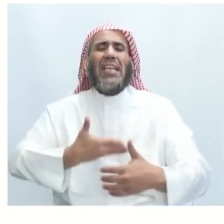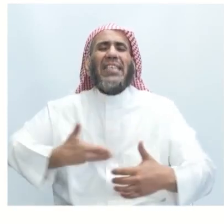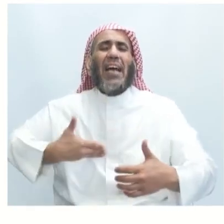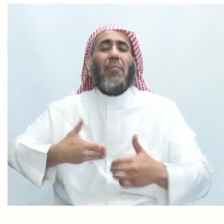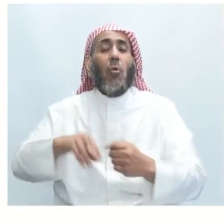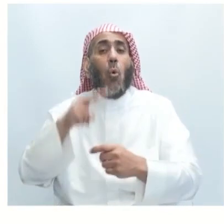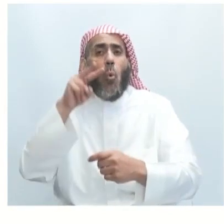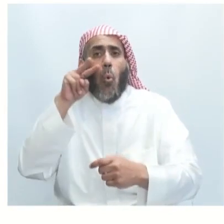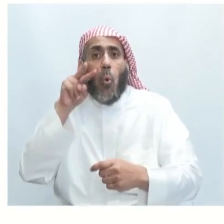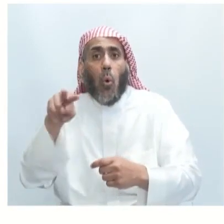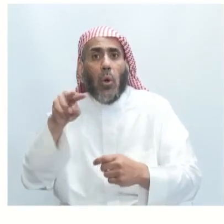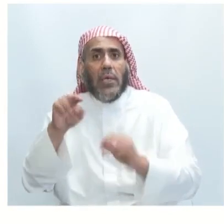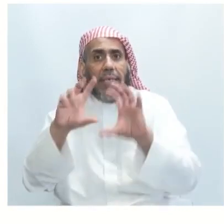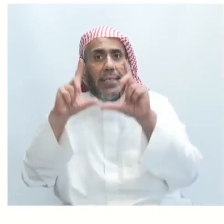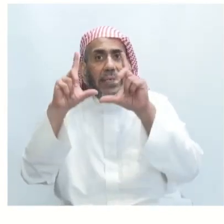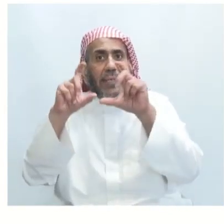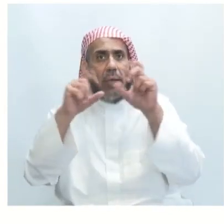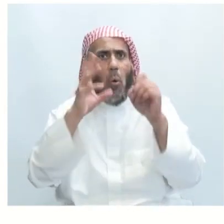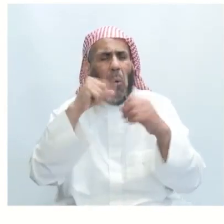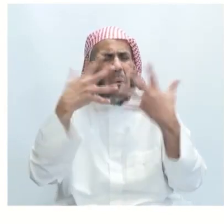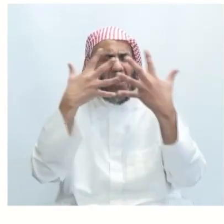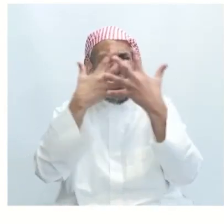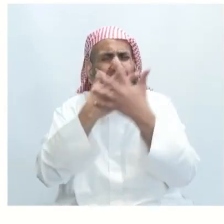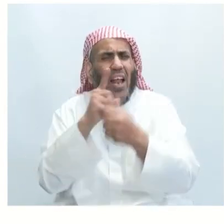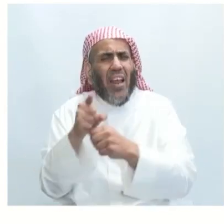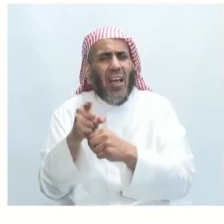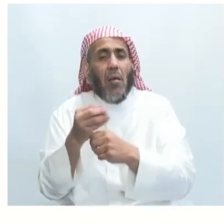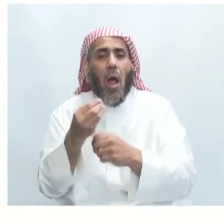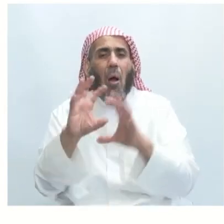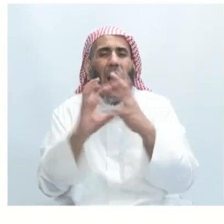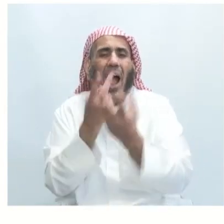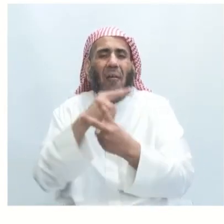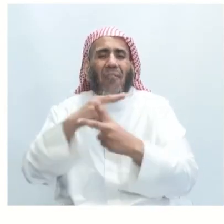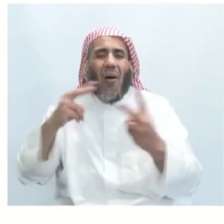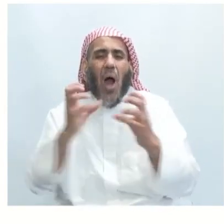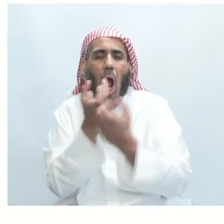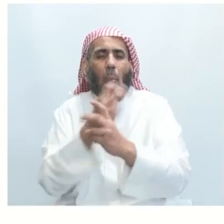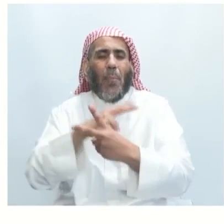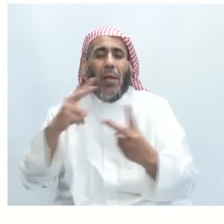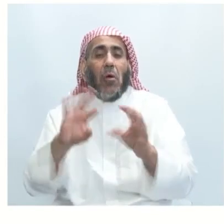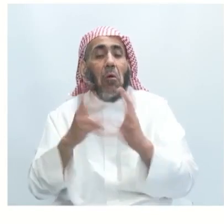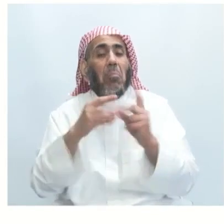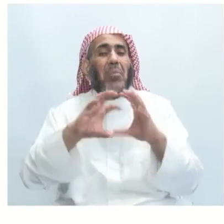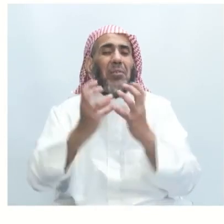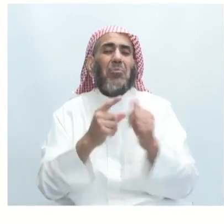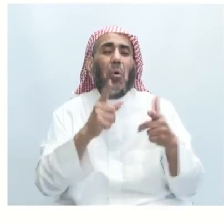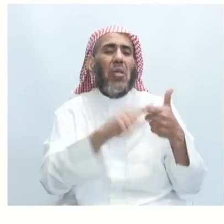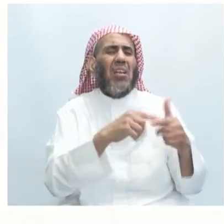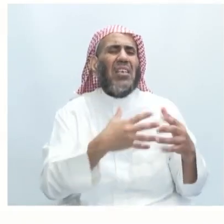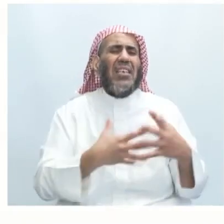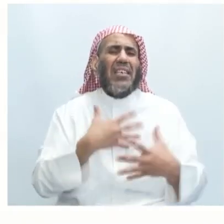رات هذه الصور الغير واضحه على انها فواكه بخلاف ما راته المجموعه التي